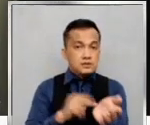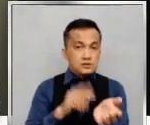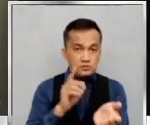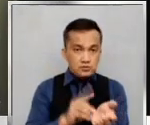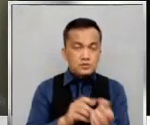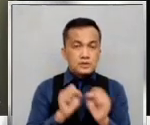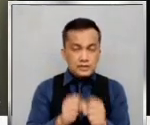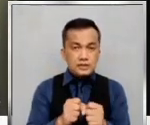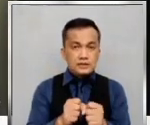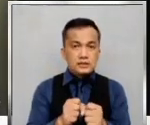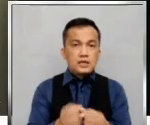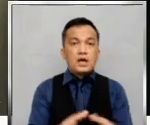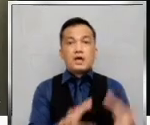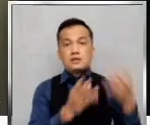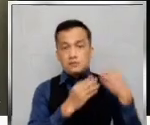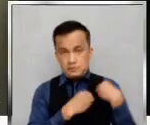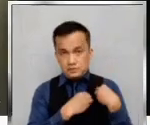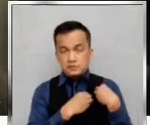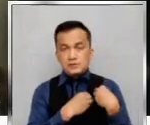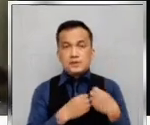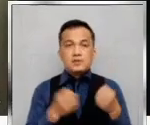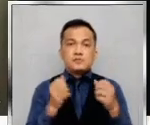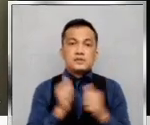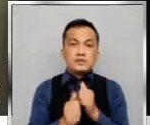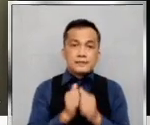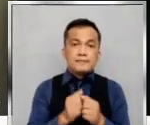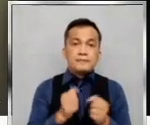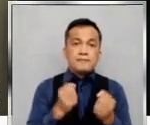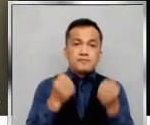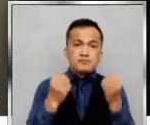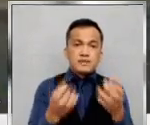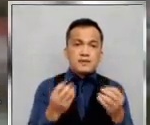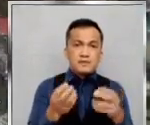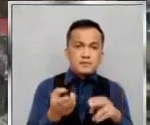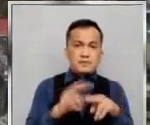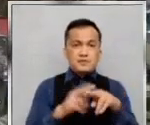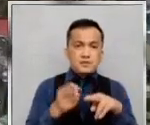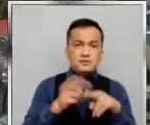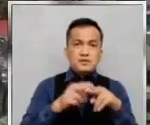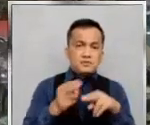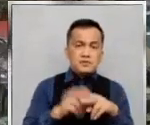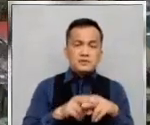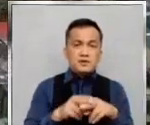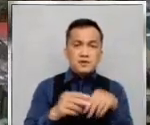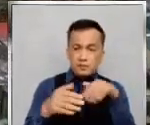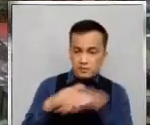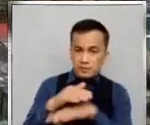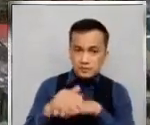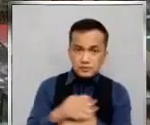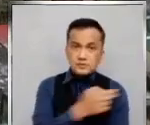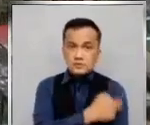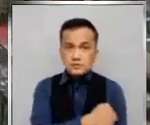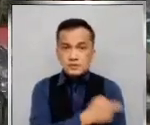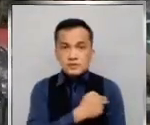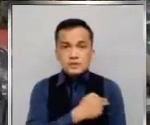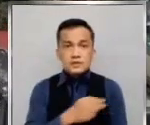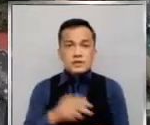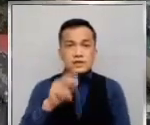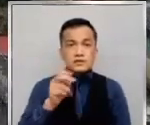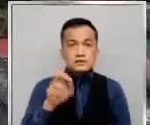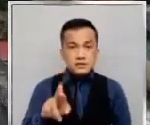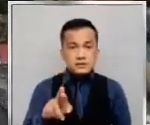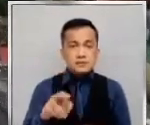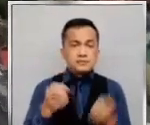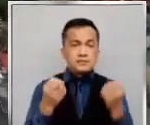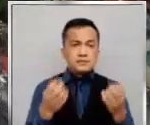Ibig sabihin, parami ng parami yung magpapa-admit sa hospitals. Metro Manila rin na may pinakamataas na bilang ng mga bagong kasong